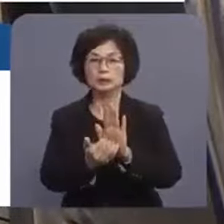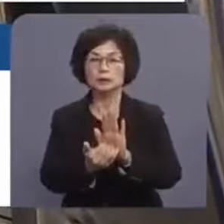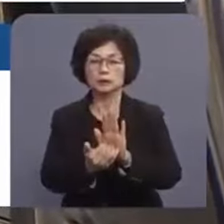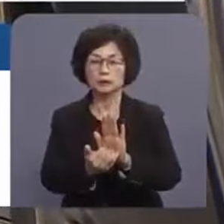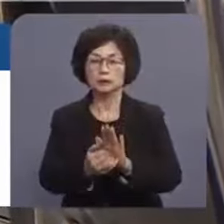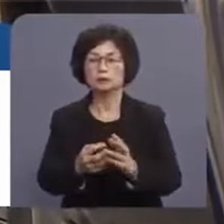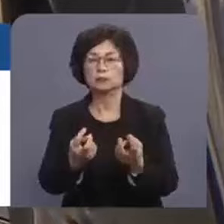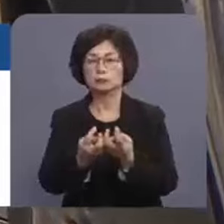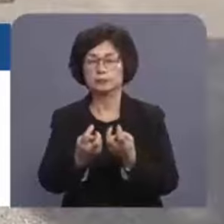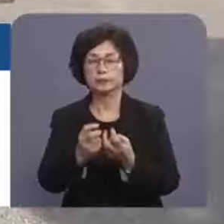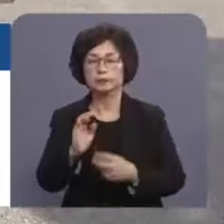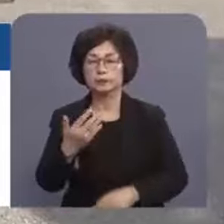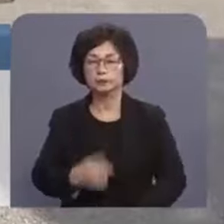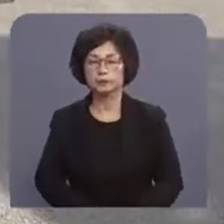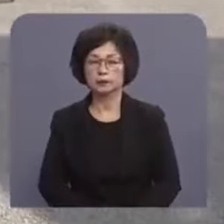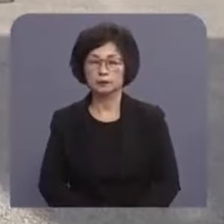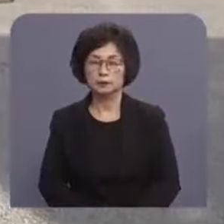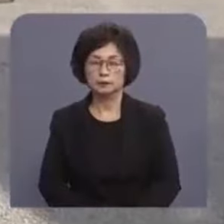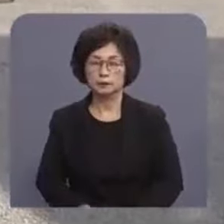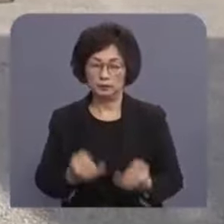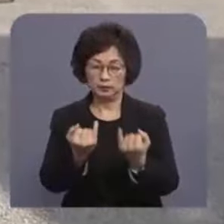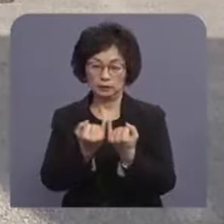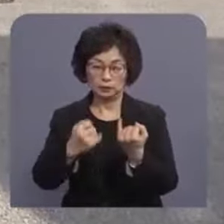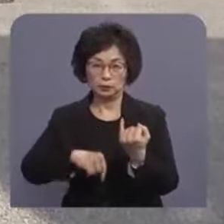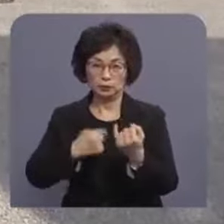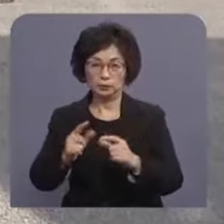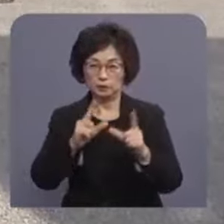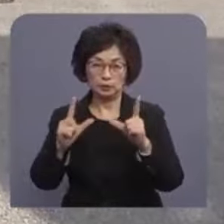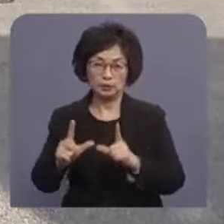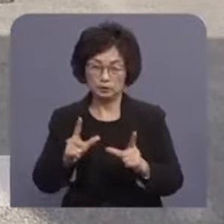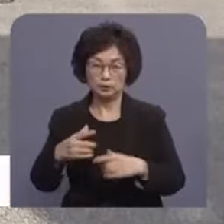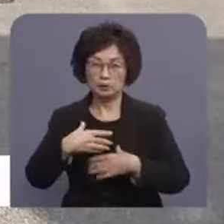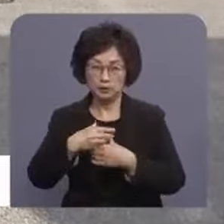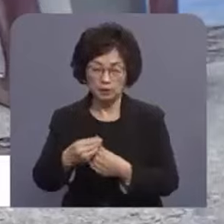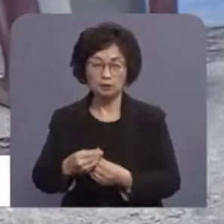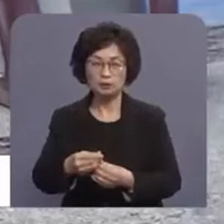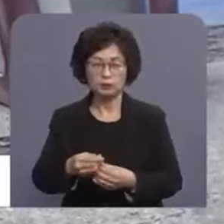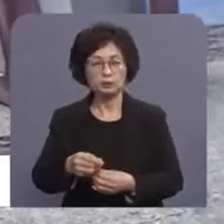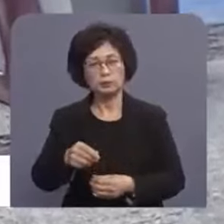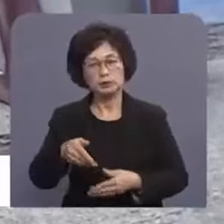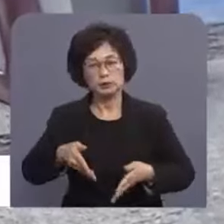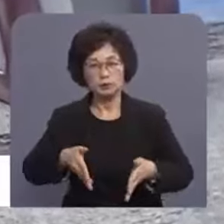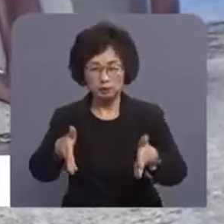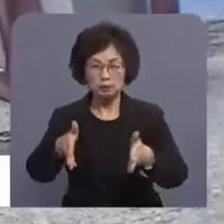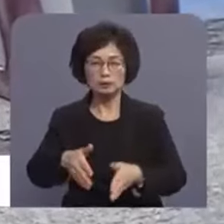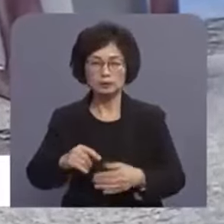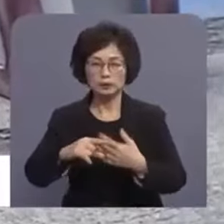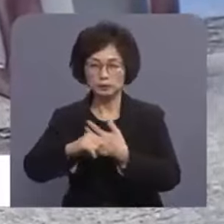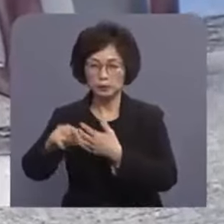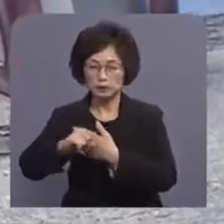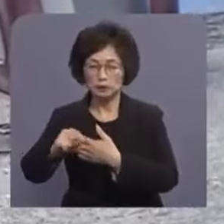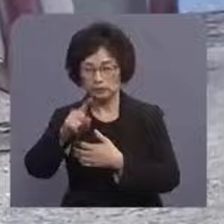하나의 방향들이고. 여성 1인 가구 안전타운 조성 등 지자체가 내놓는 대책도